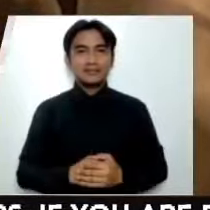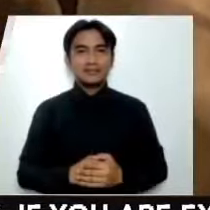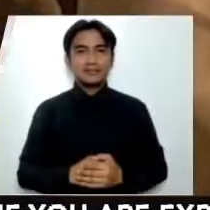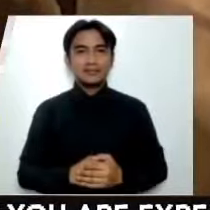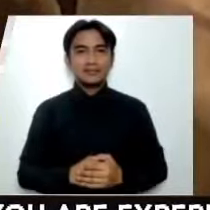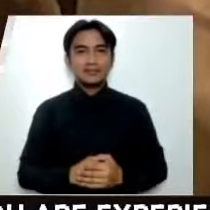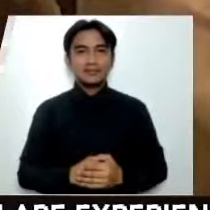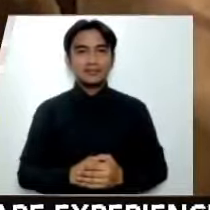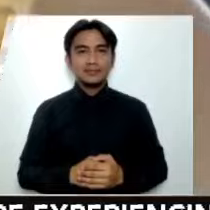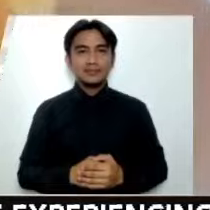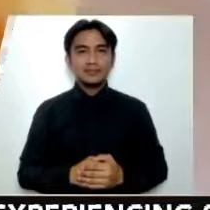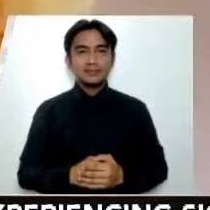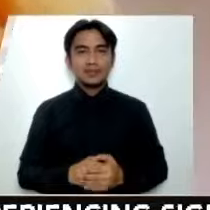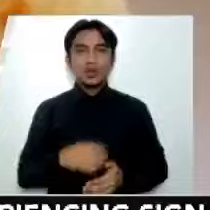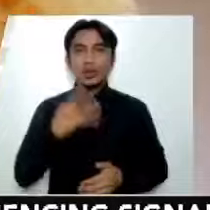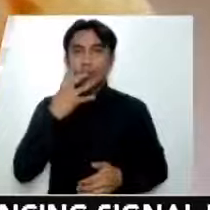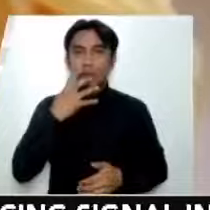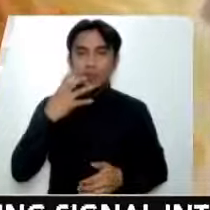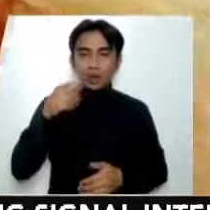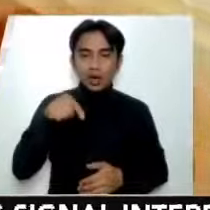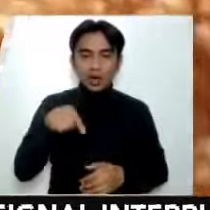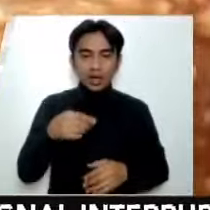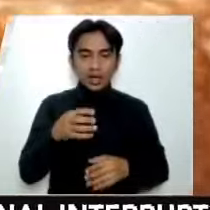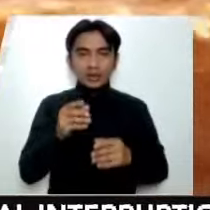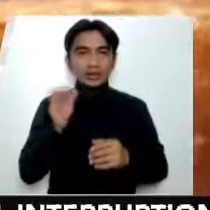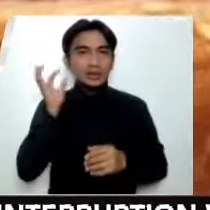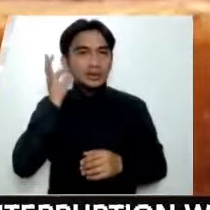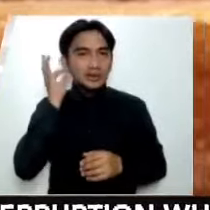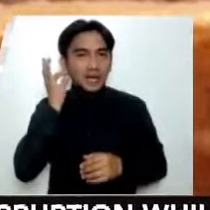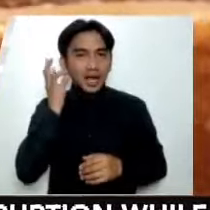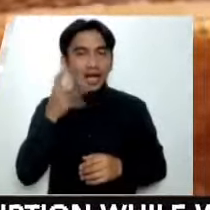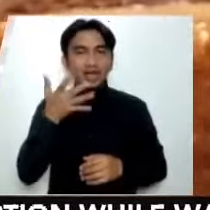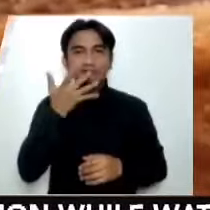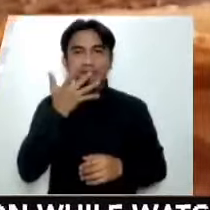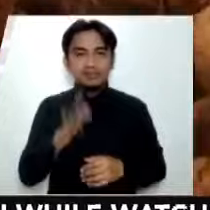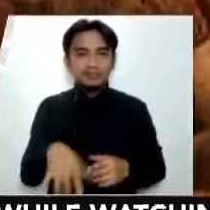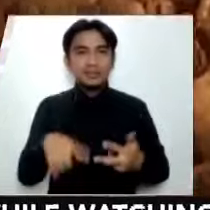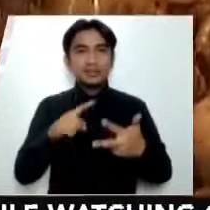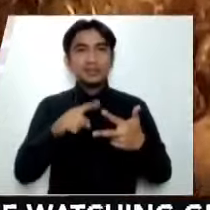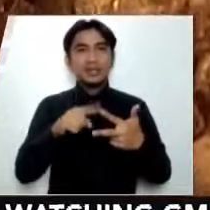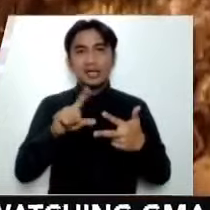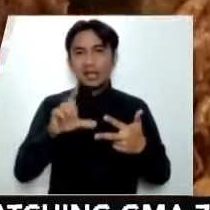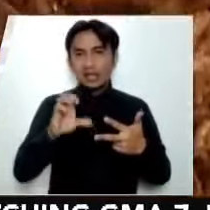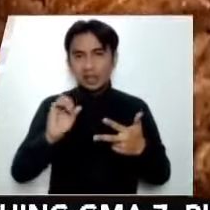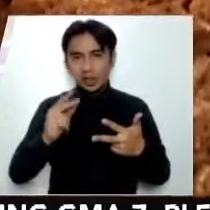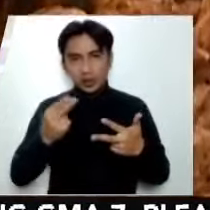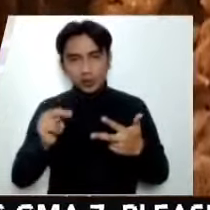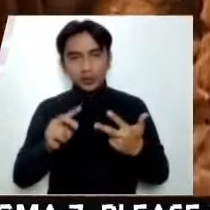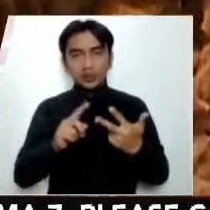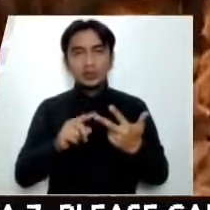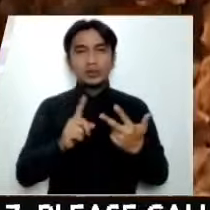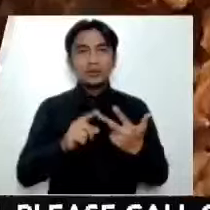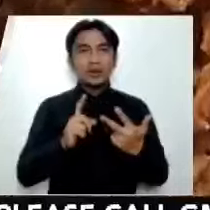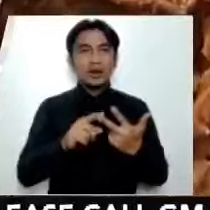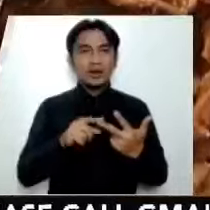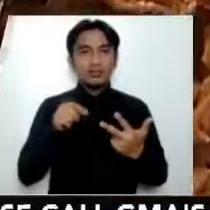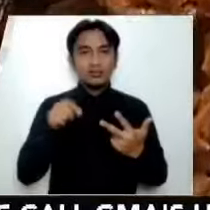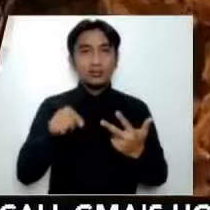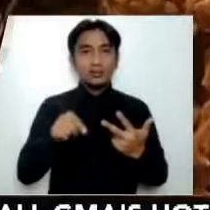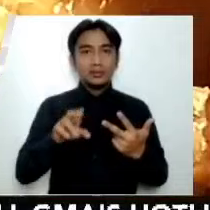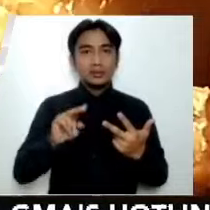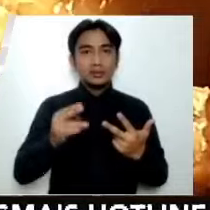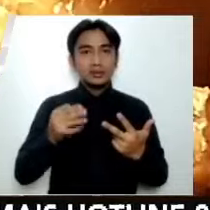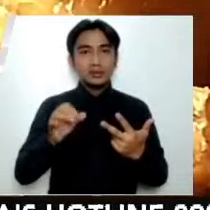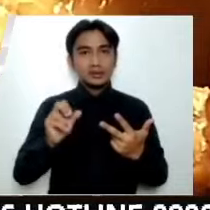Sizzling sisig, crispy pata, lechon kawali, at putok-batok na chicharong